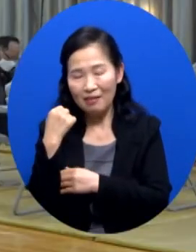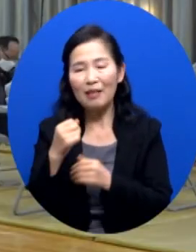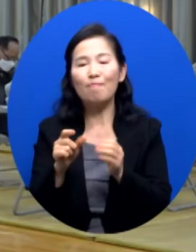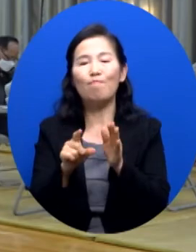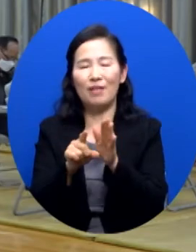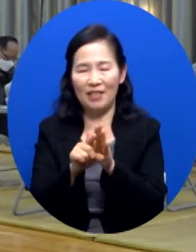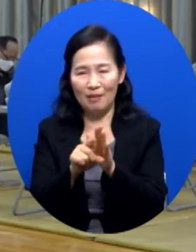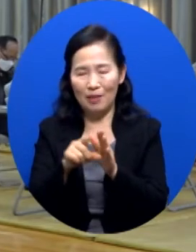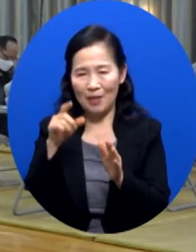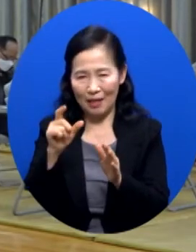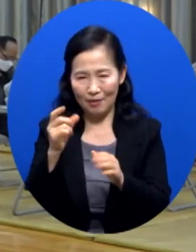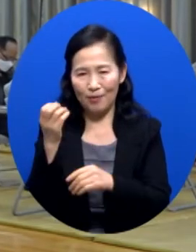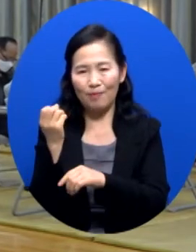믿음을 강조했습니다